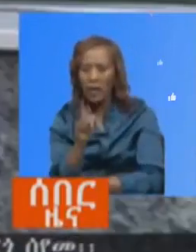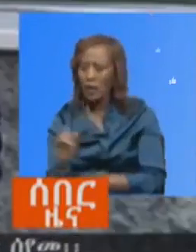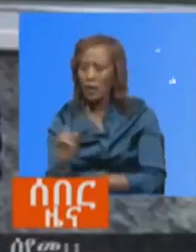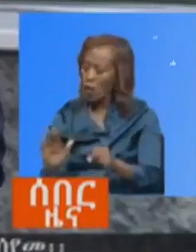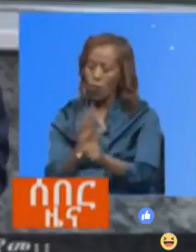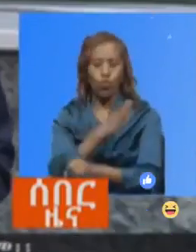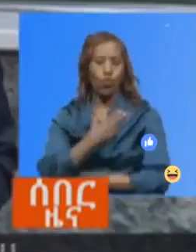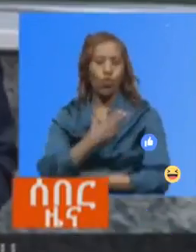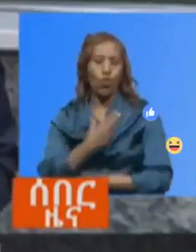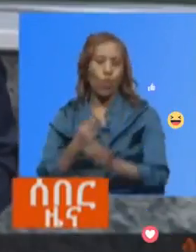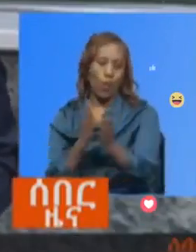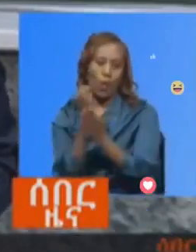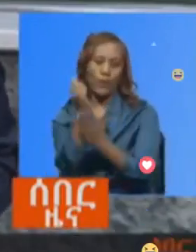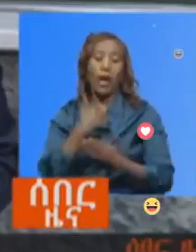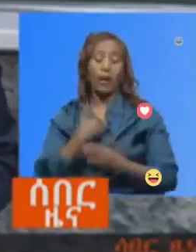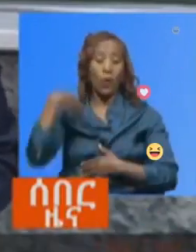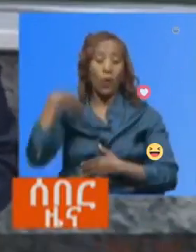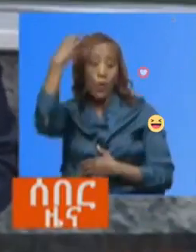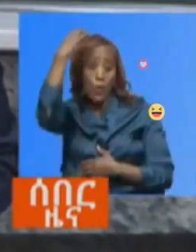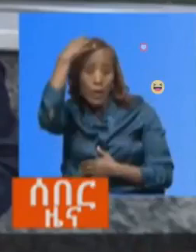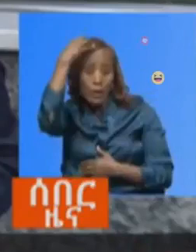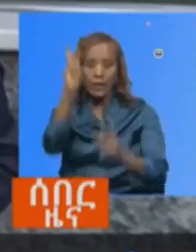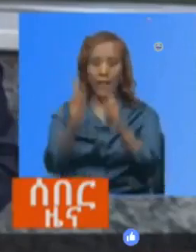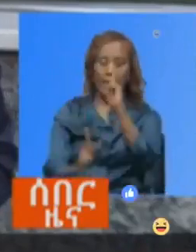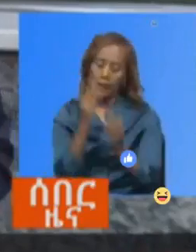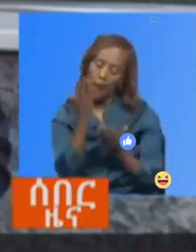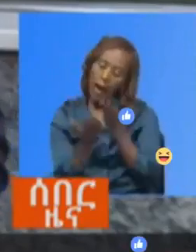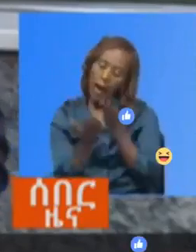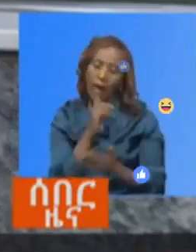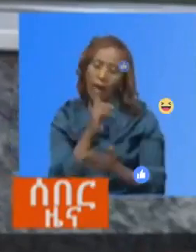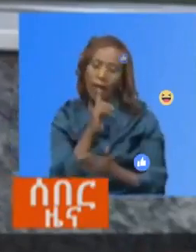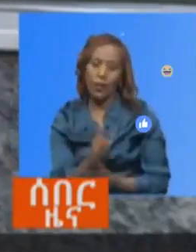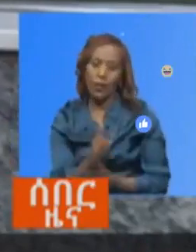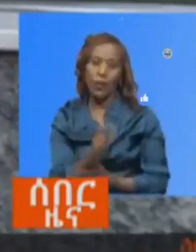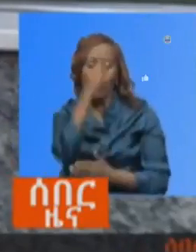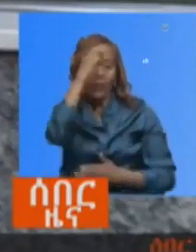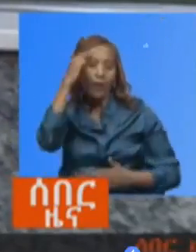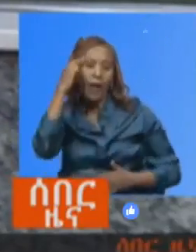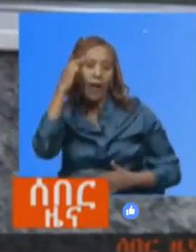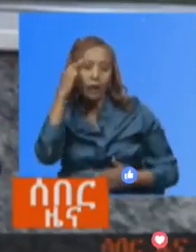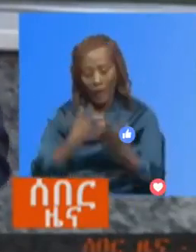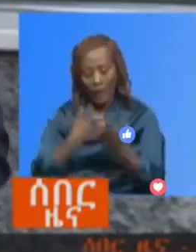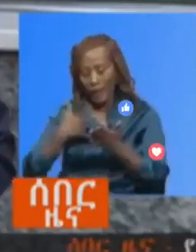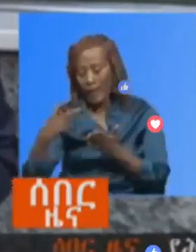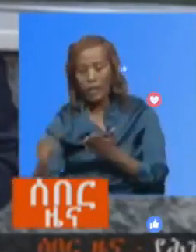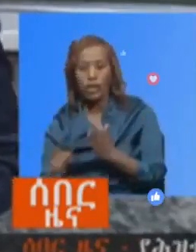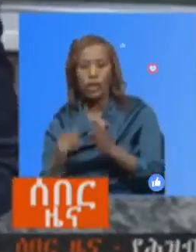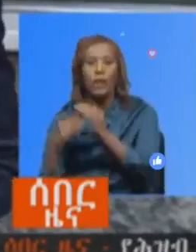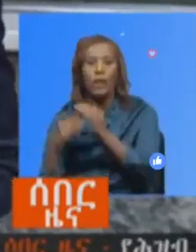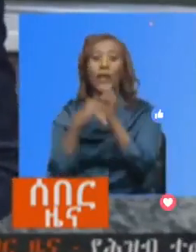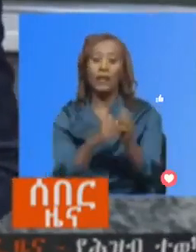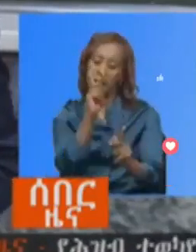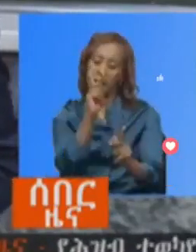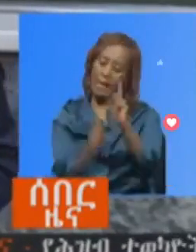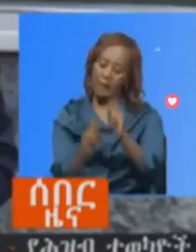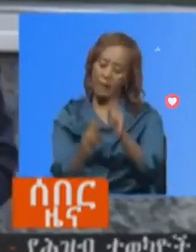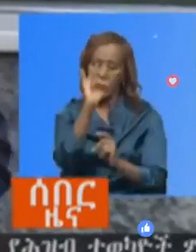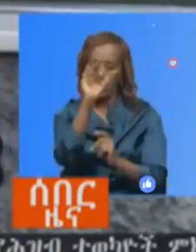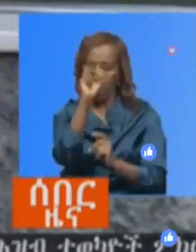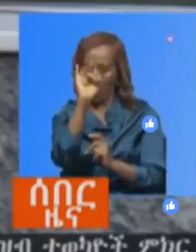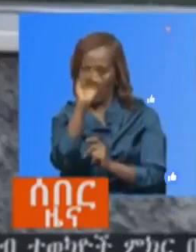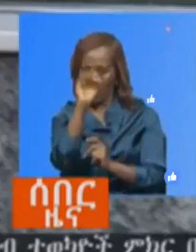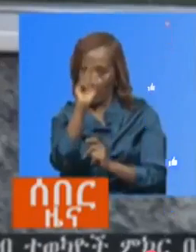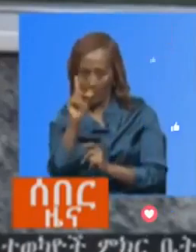መብት አለው። መንግስት የህዝብ አገልጋይ ነው፣ ምክንያቱም ገዢ መርሃችን የህዝብ ሉዓላዊነት ነውና።